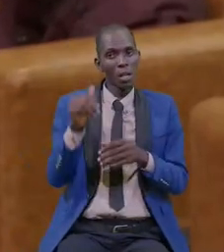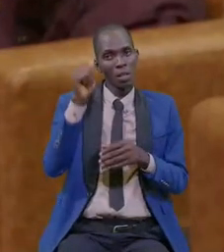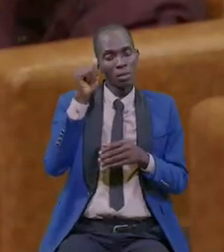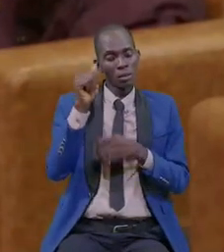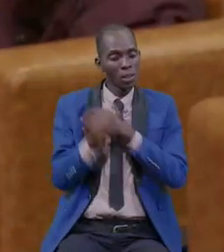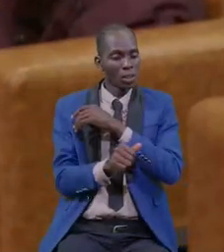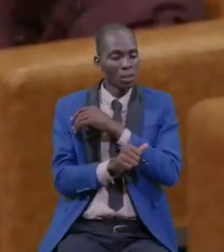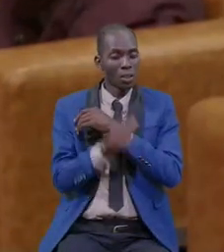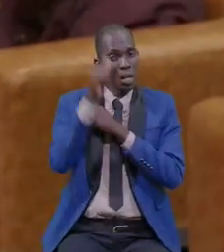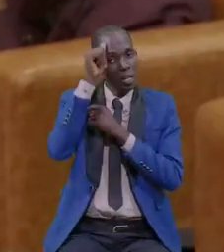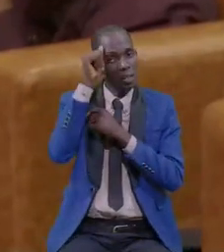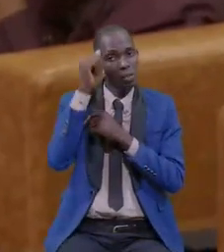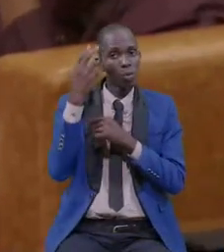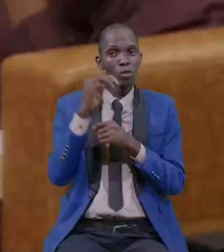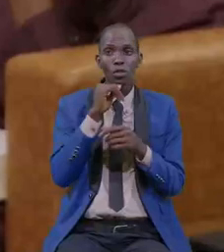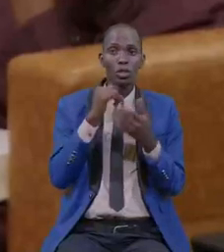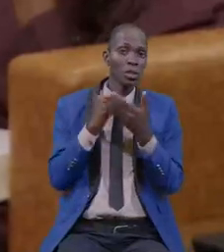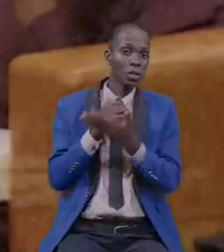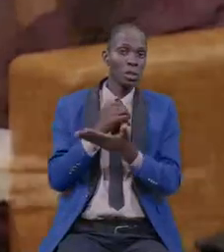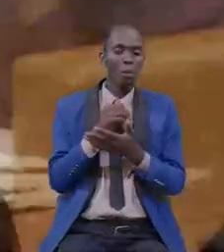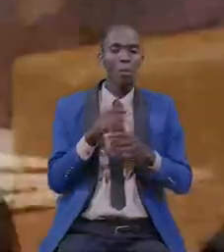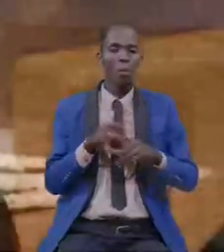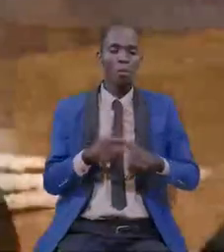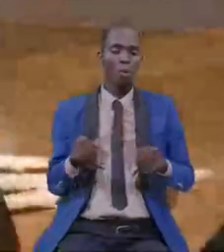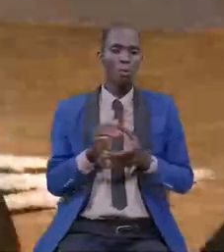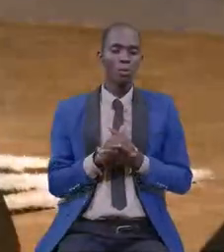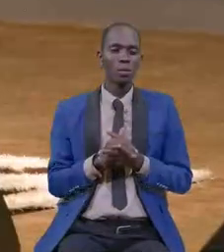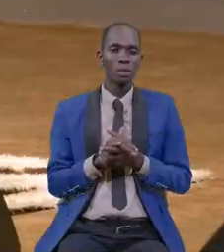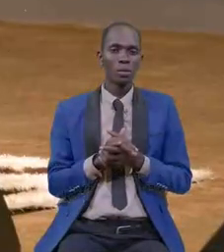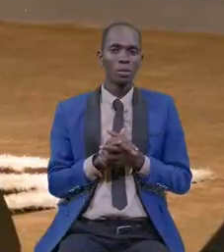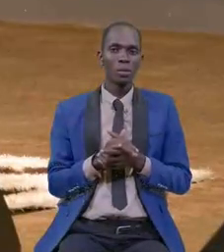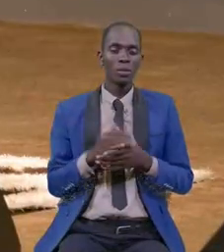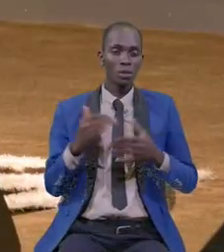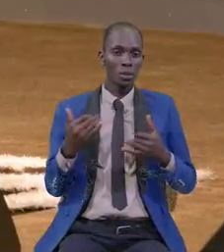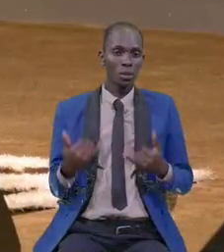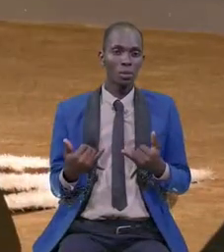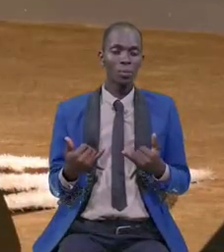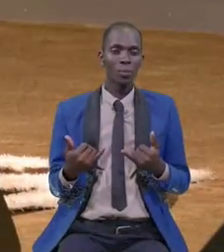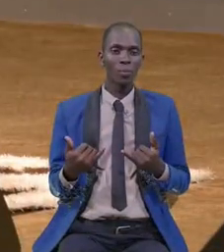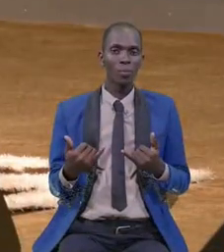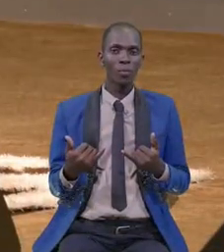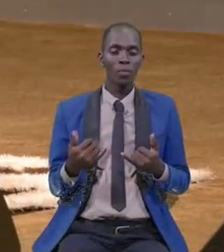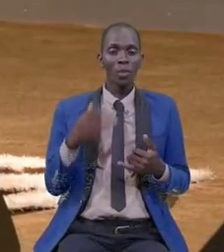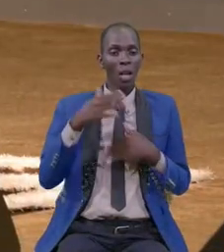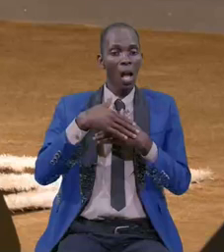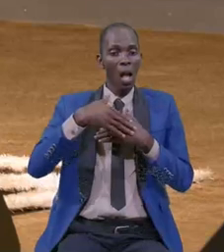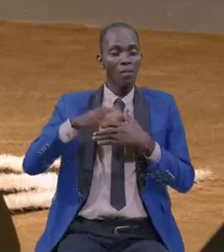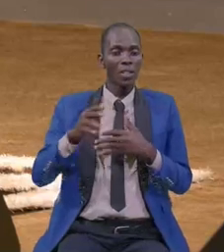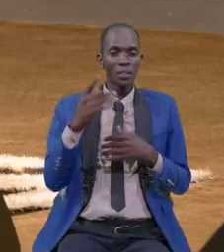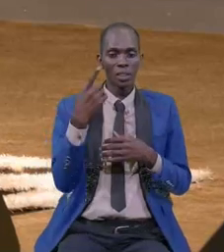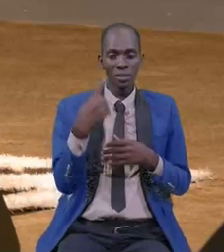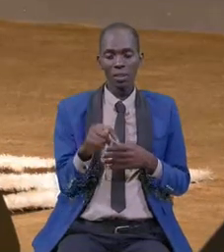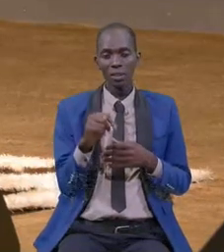était venu auprès d'elle elle a fait l'introduction du fruit à